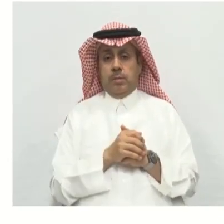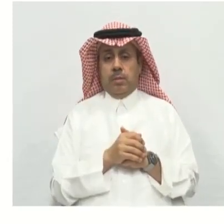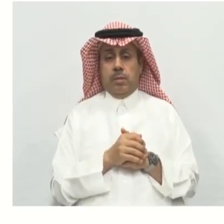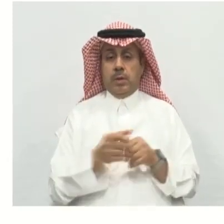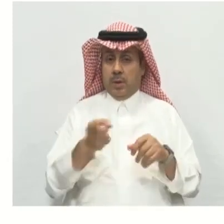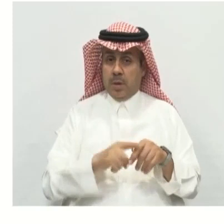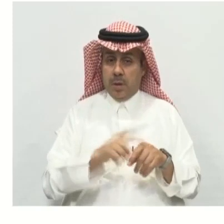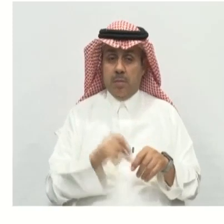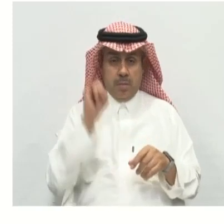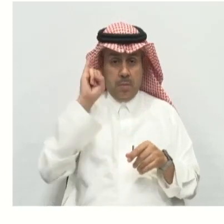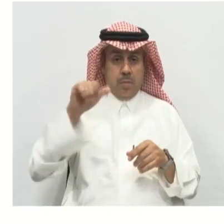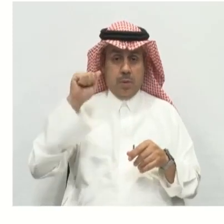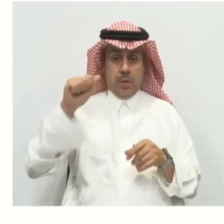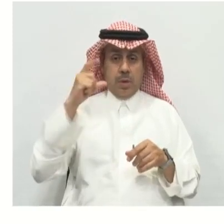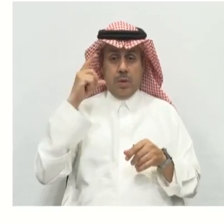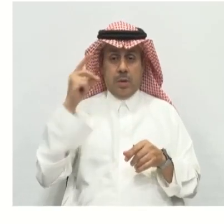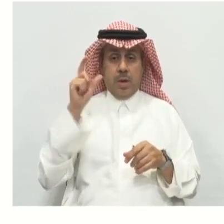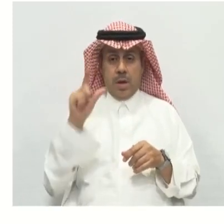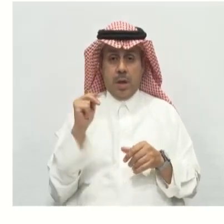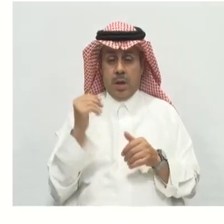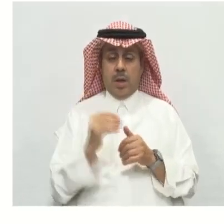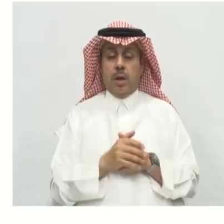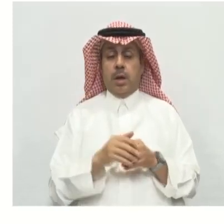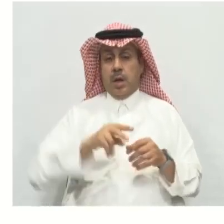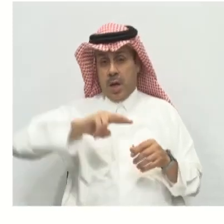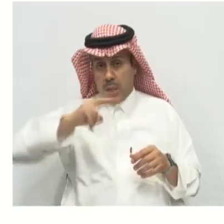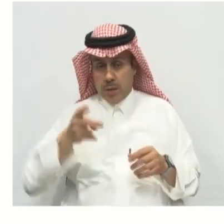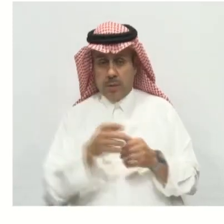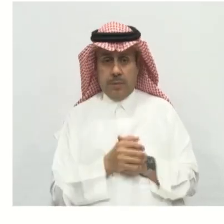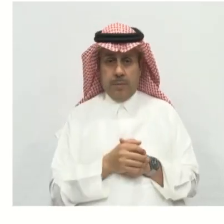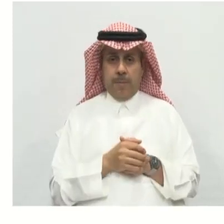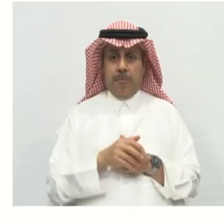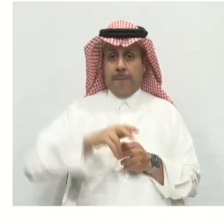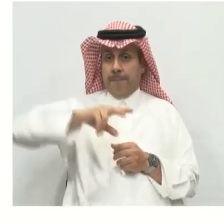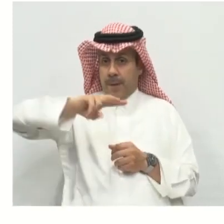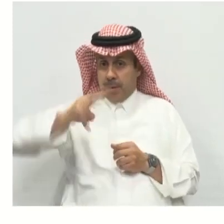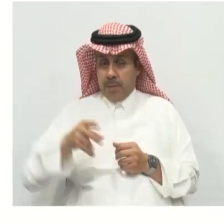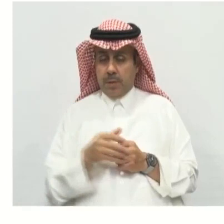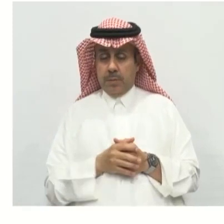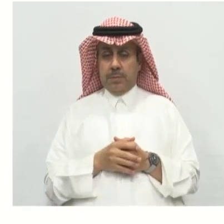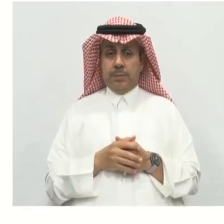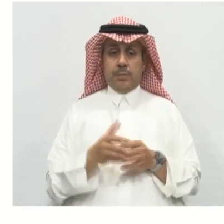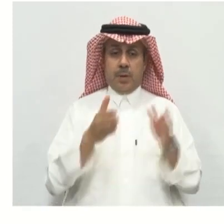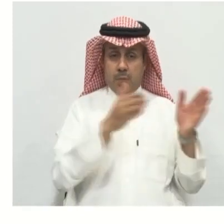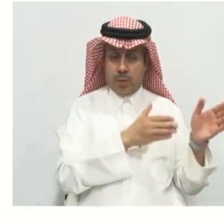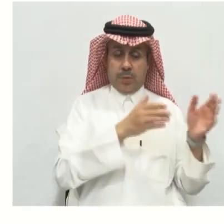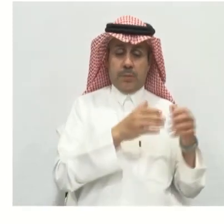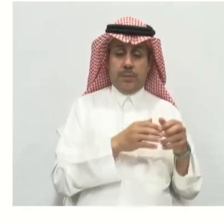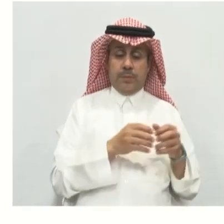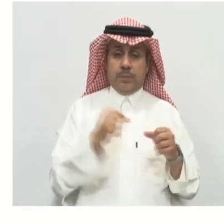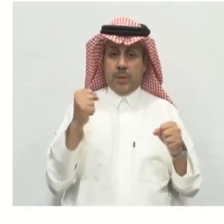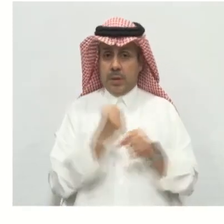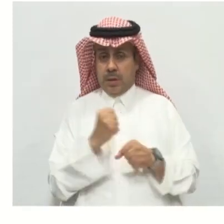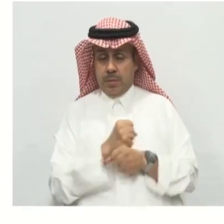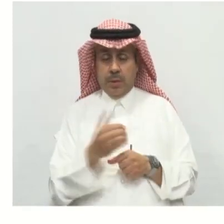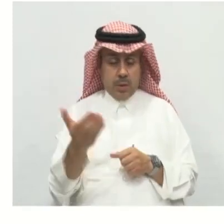العكسي ويمكن استخدام تي اف اي دي اف فكترا لتمثيل العباره باستخدام المتجهات اذا بامكانك ان